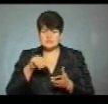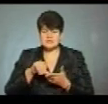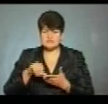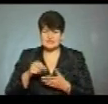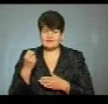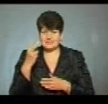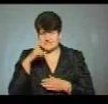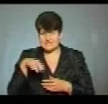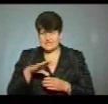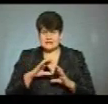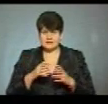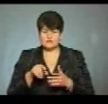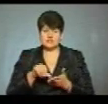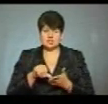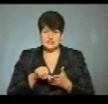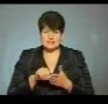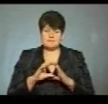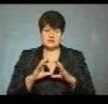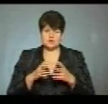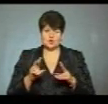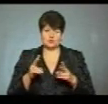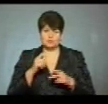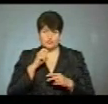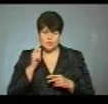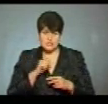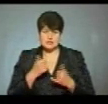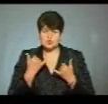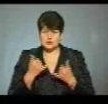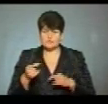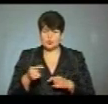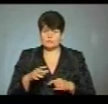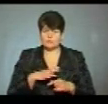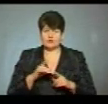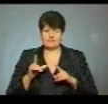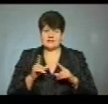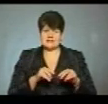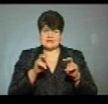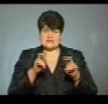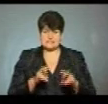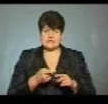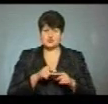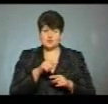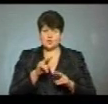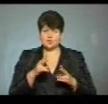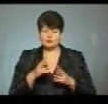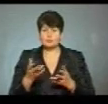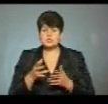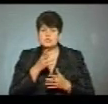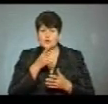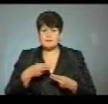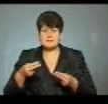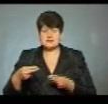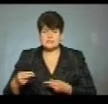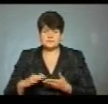світу, вони члени Міжнародного трейд-клубу в Україні. Сьогодні в Тернополі відбулося виїзне засідання цього клубу, під час якого